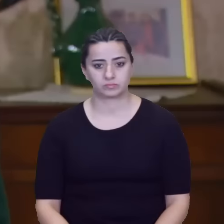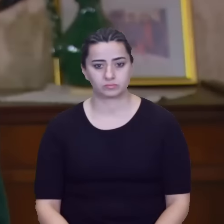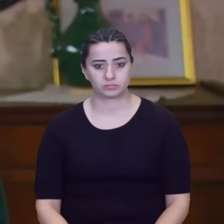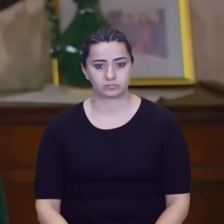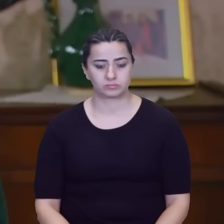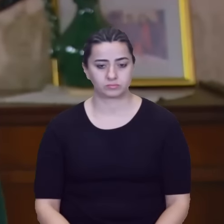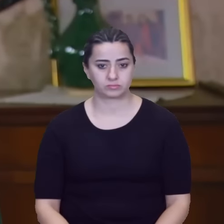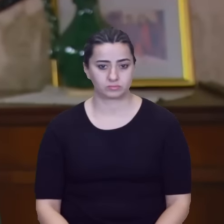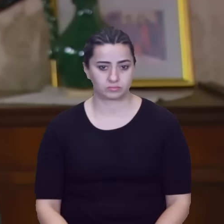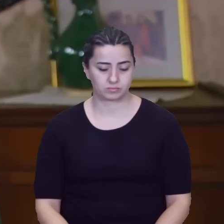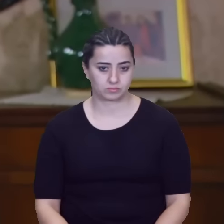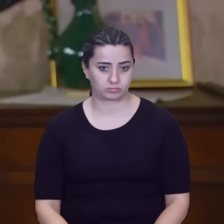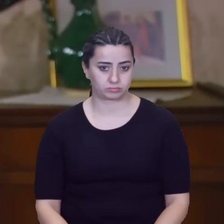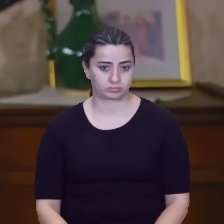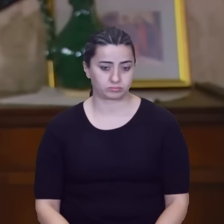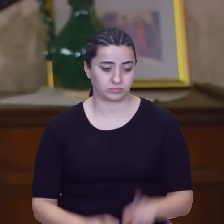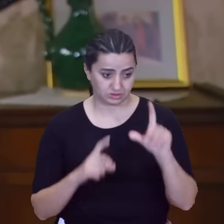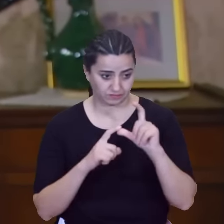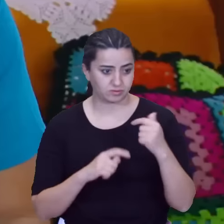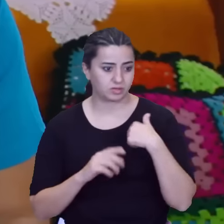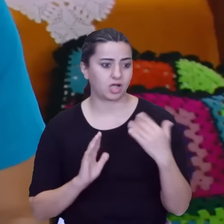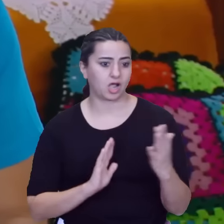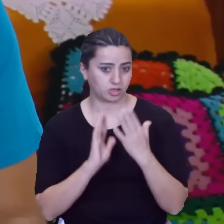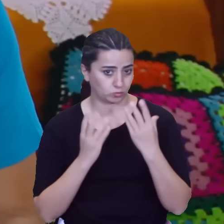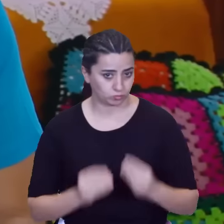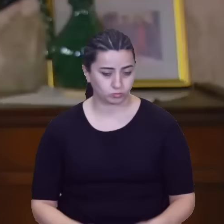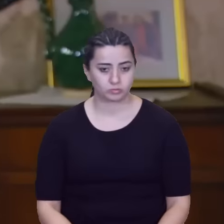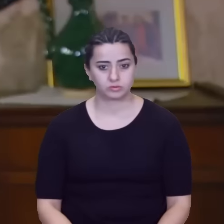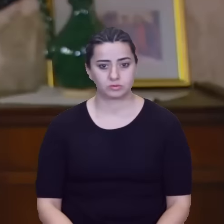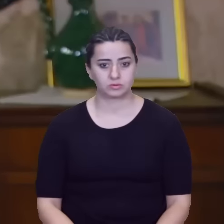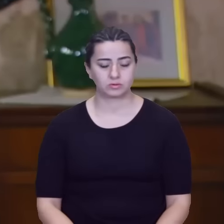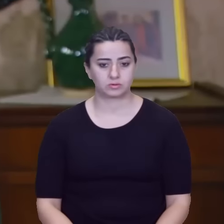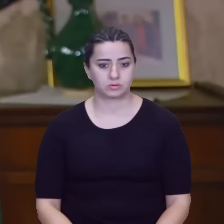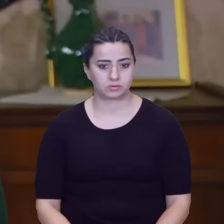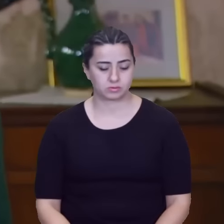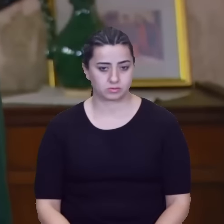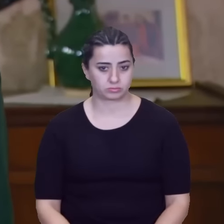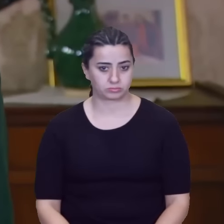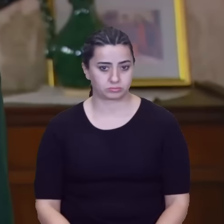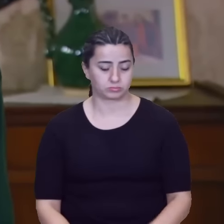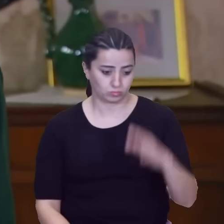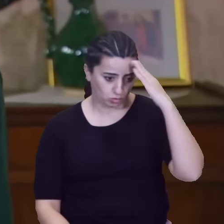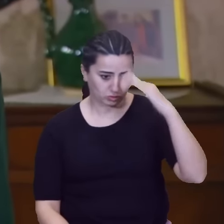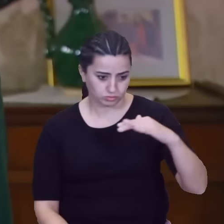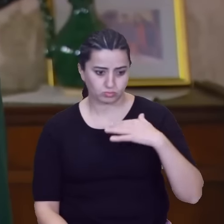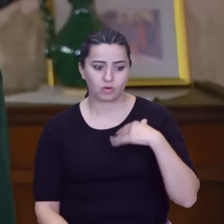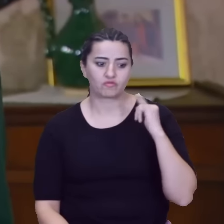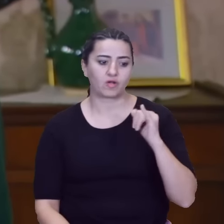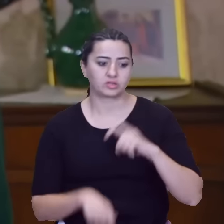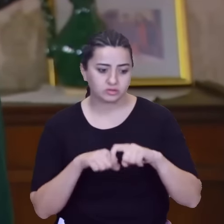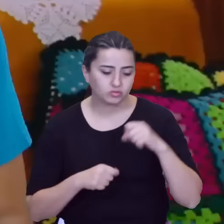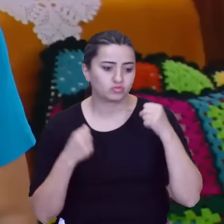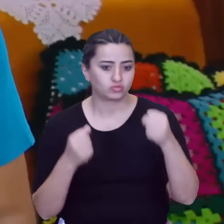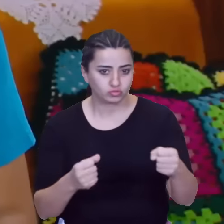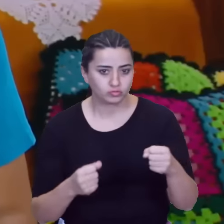Şimdi Seyfi de tabii bu durumda bana çatar. Çağatay onayladı. Bana çatınca dışı kadar herif. Kısa. Ben onun altında kalır mıyım? Ben de